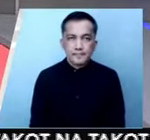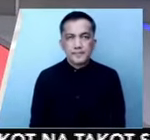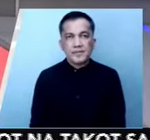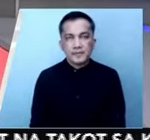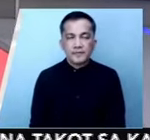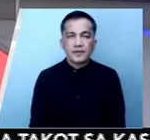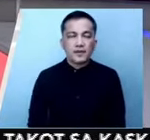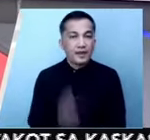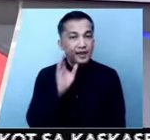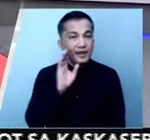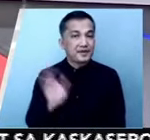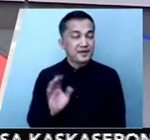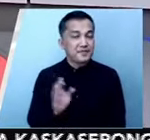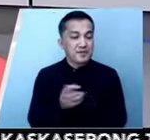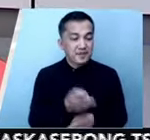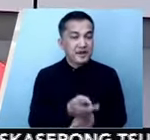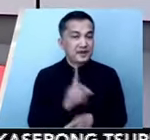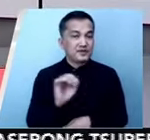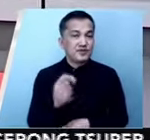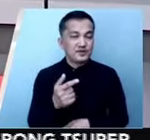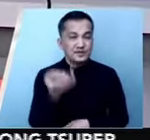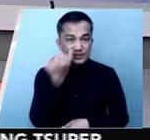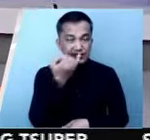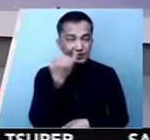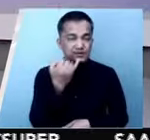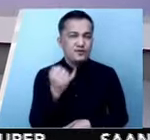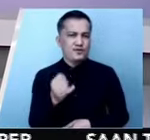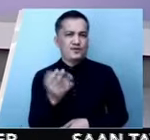Kakaiba mga alagang aso sa Iloilo City dahil